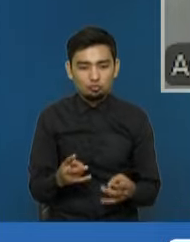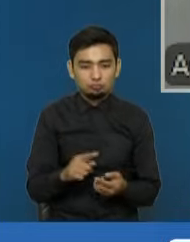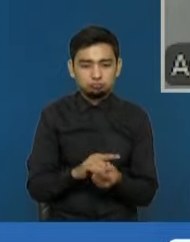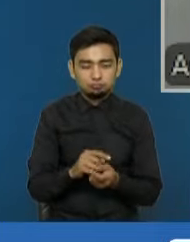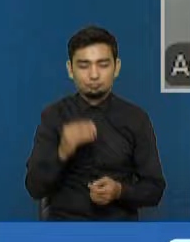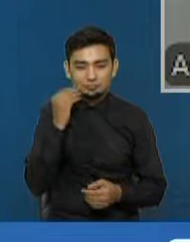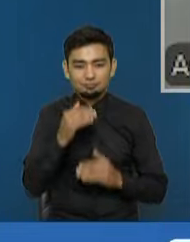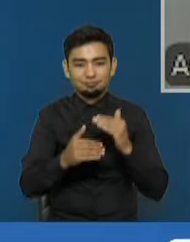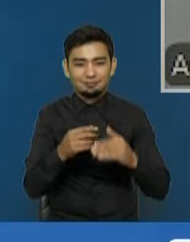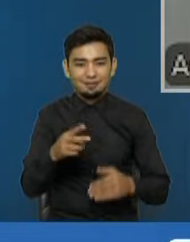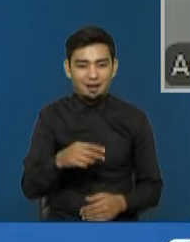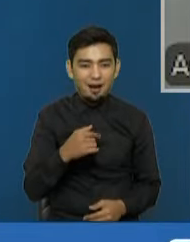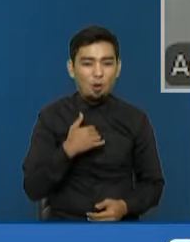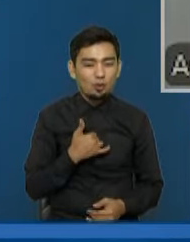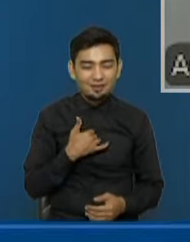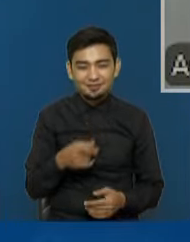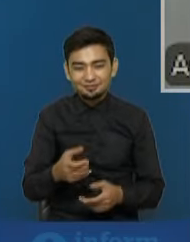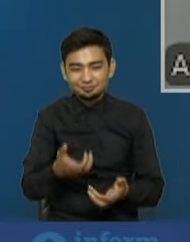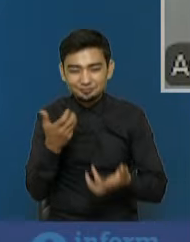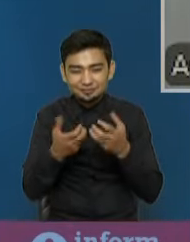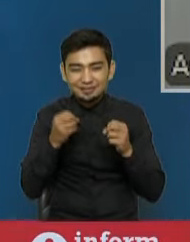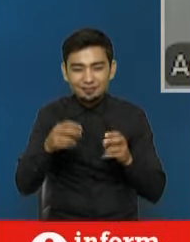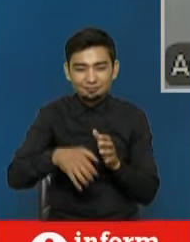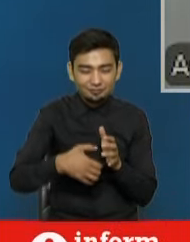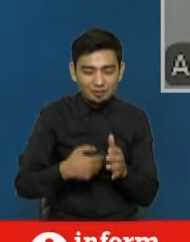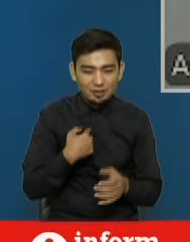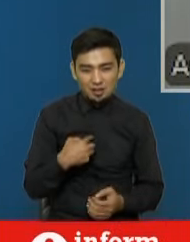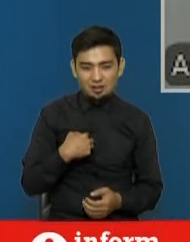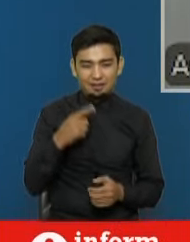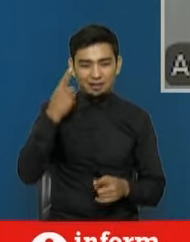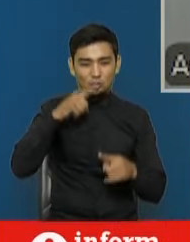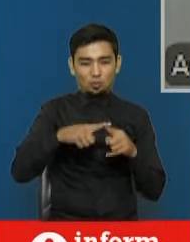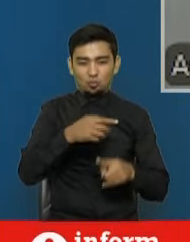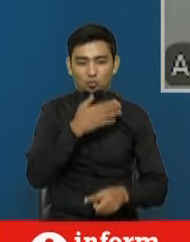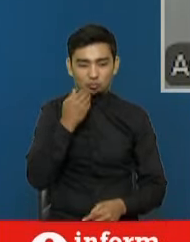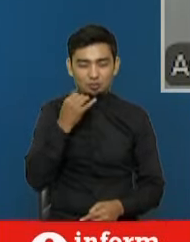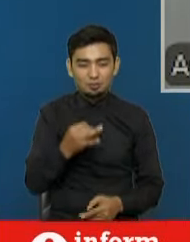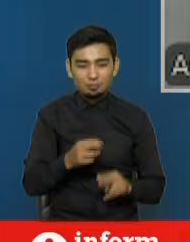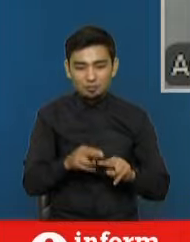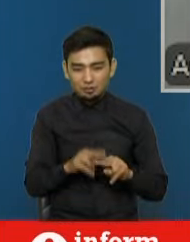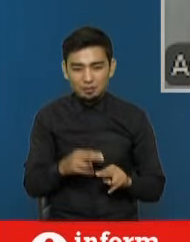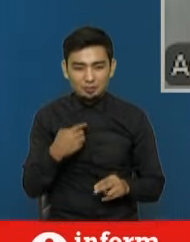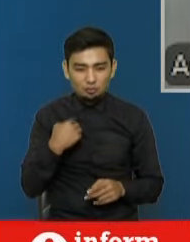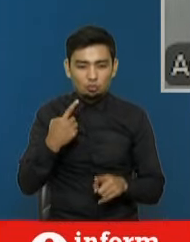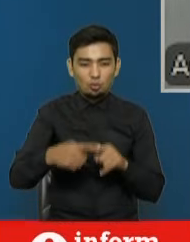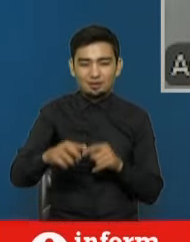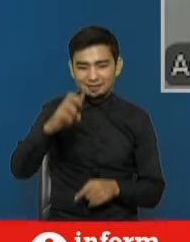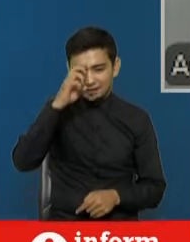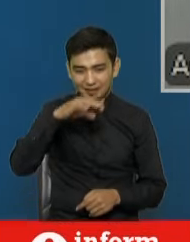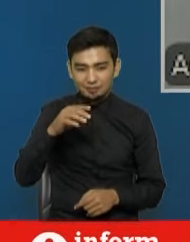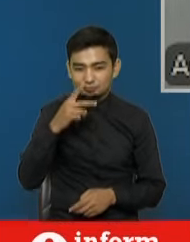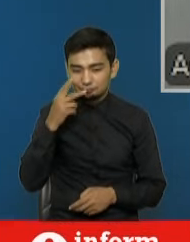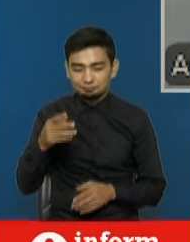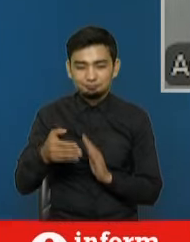эта технология у нас отсутствует. Мы будем вынуждены обращаться к странам, которые обладают этой технологией. Это Россия, Китай,